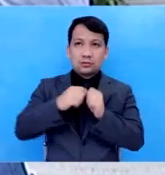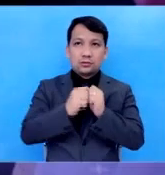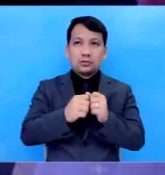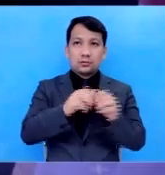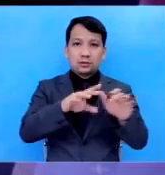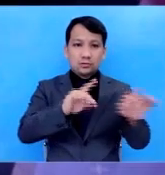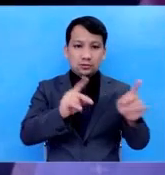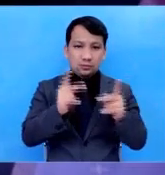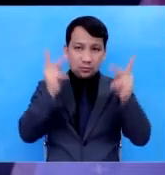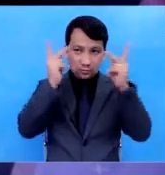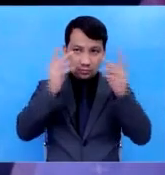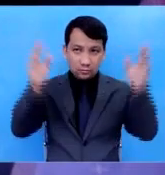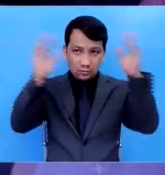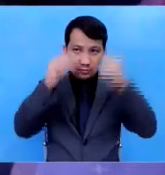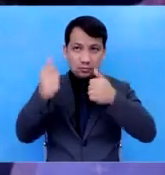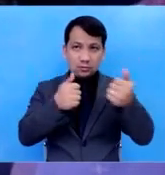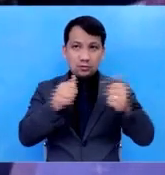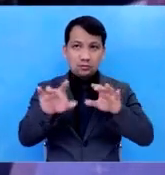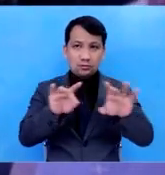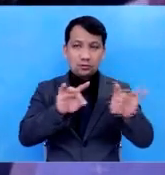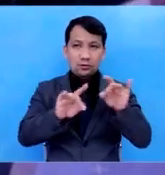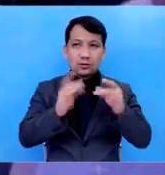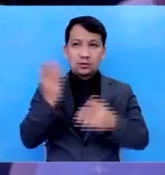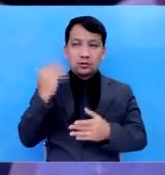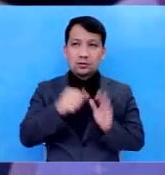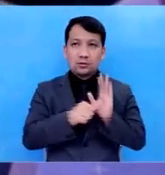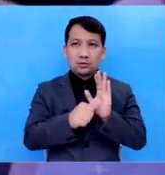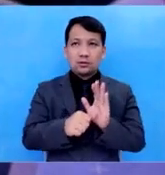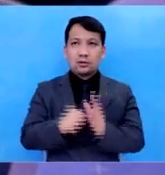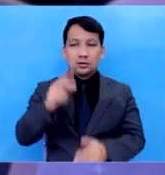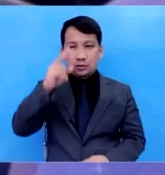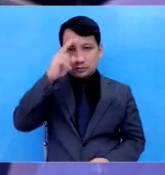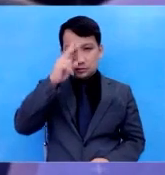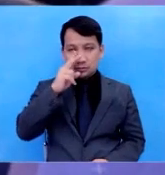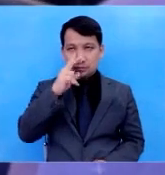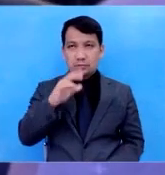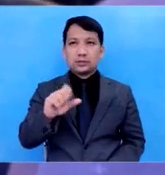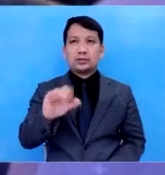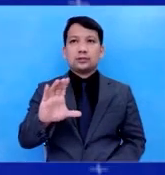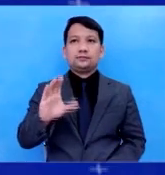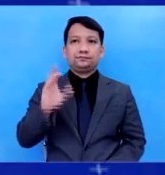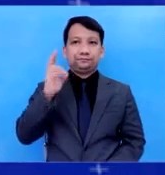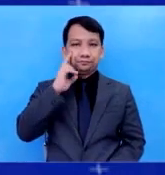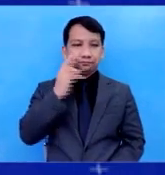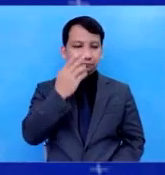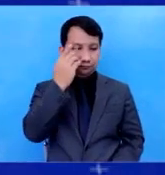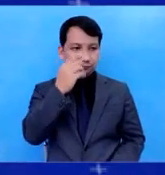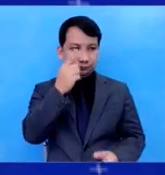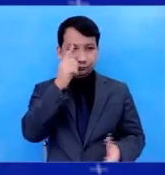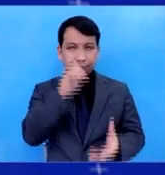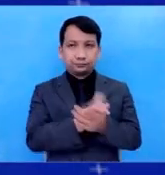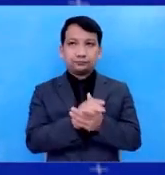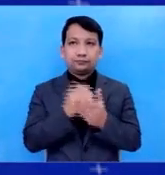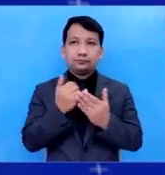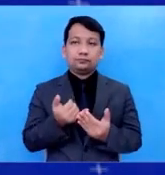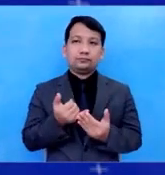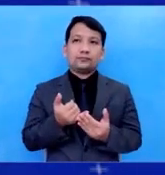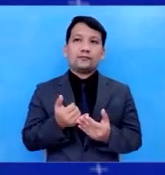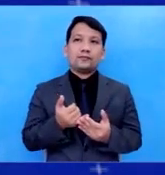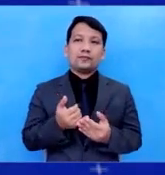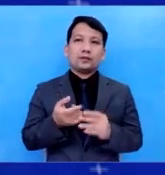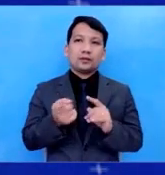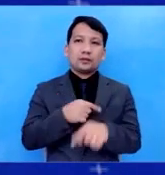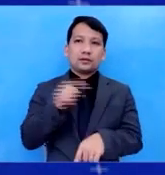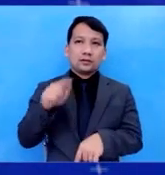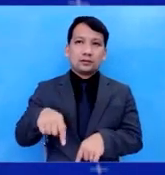contender. Ang dating ambassador sa Vatican na si Henrietta de Villa naniniwalang panahon na para magkaroon ng Santo Papa mula